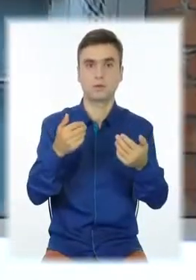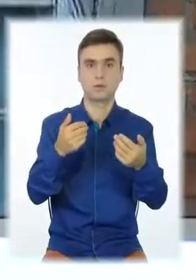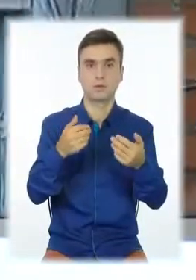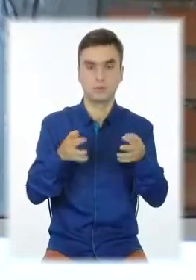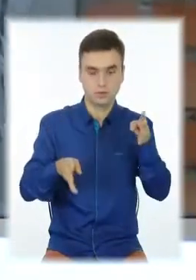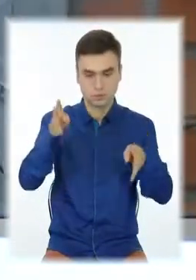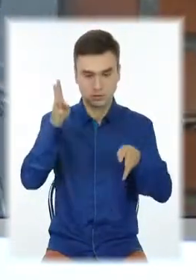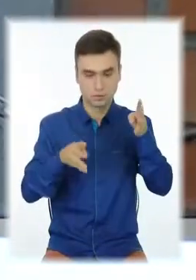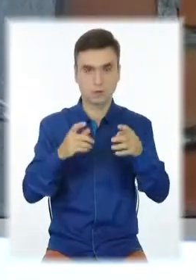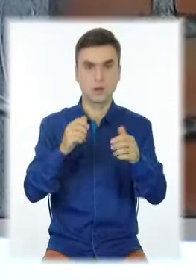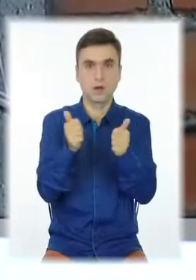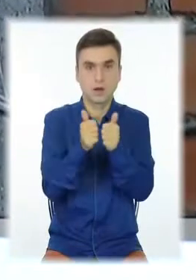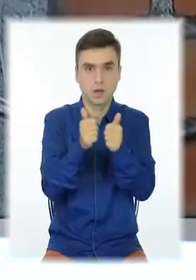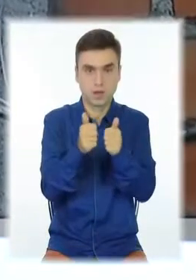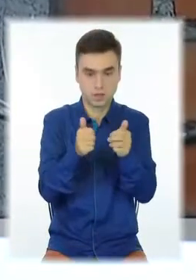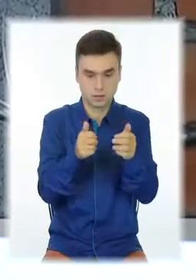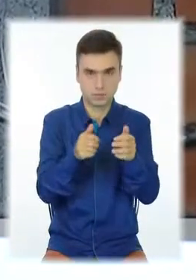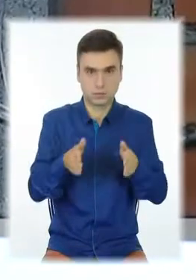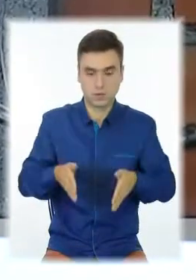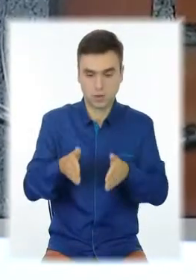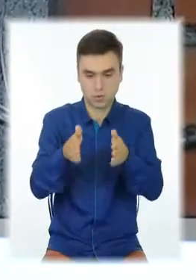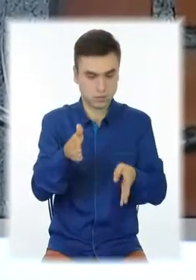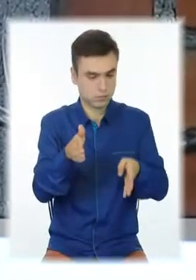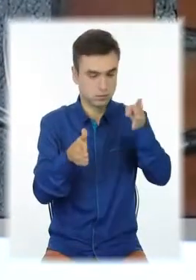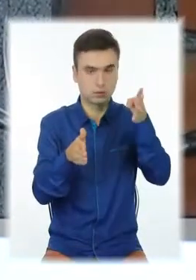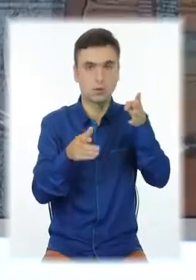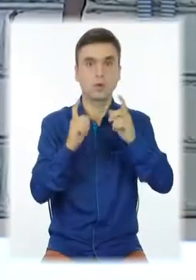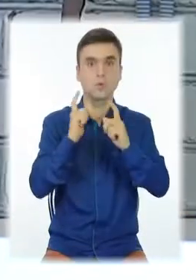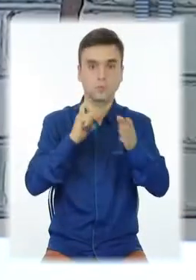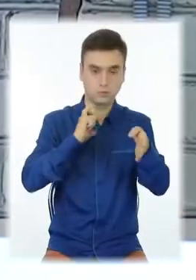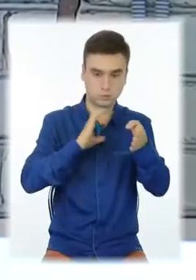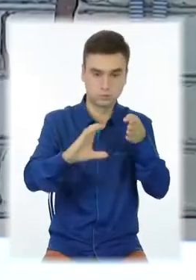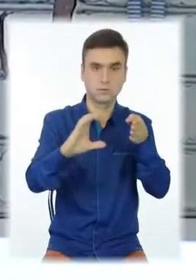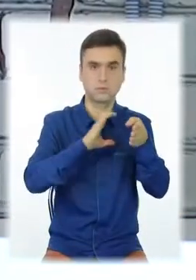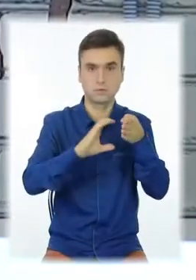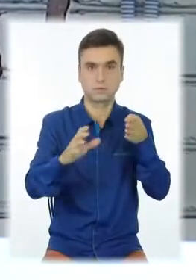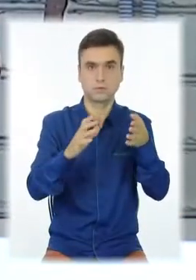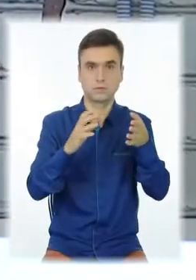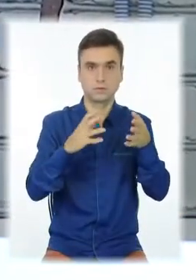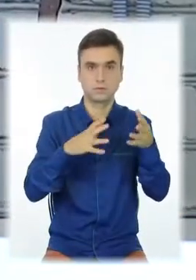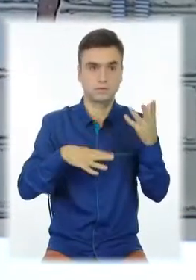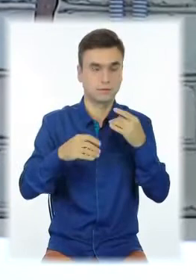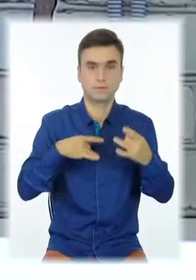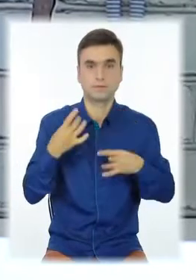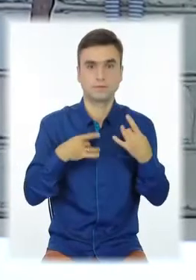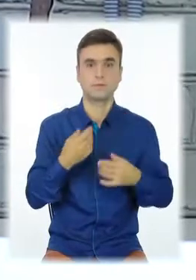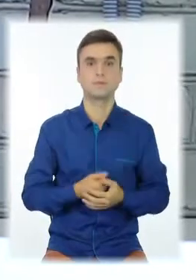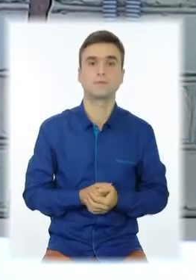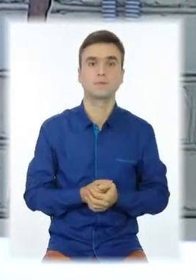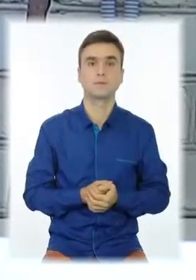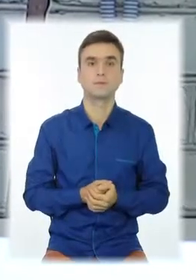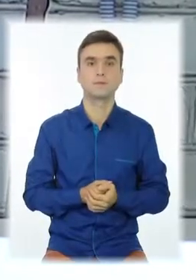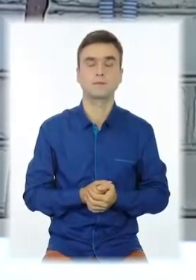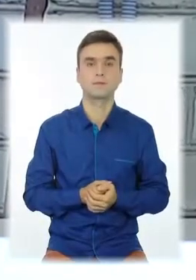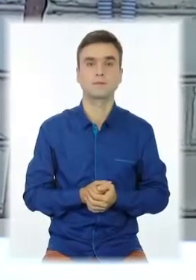перед воротами їх будинків. Ніхто не знає. Люди настільки обурені, що вийшли на мітинг. На місці подій побувала наша